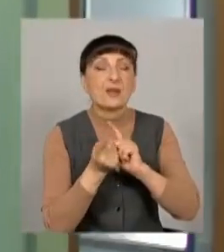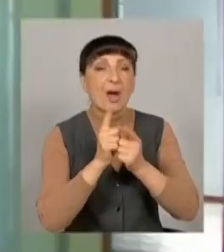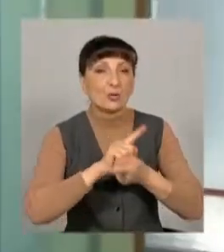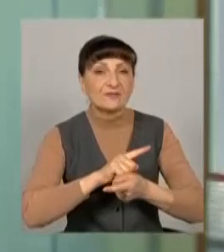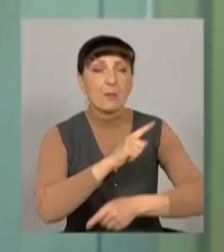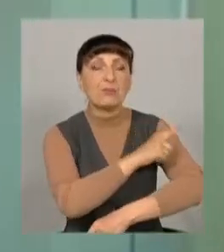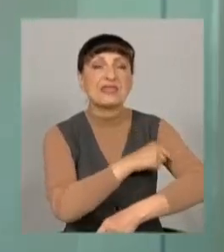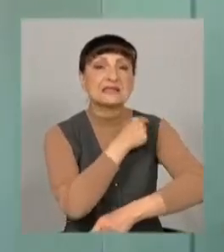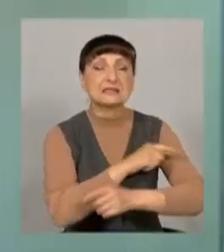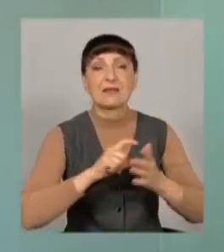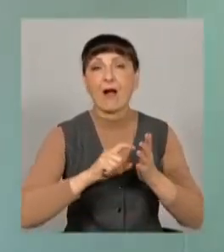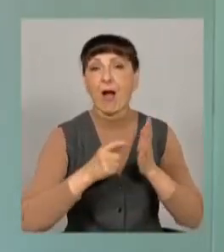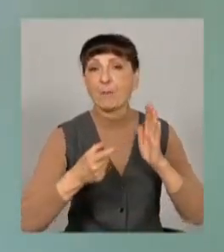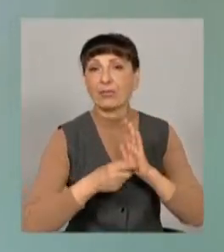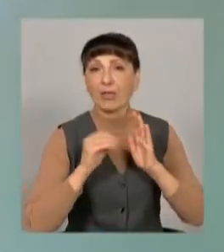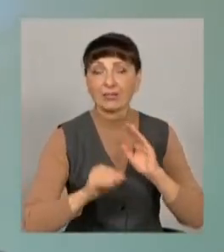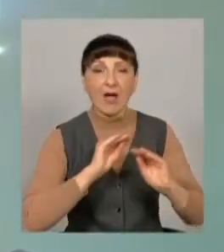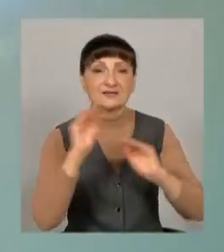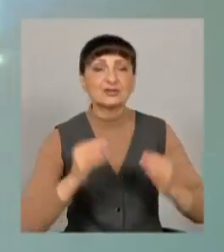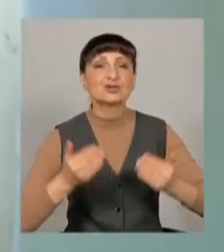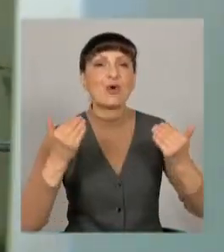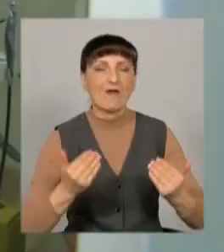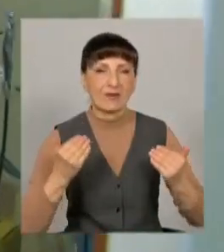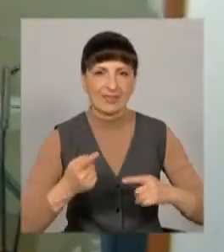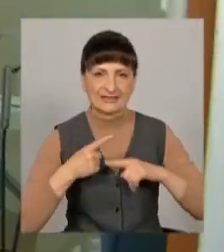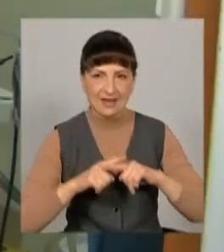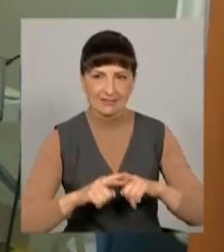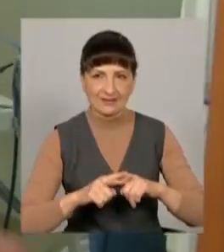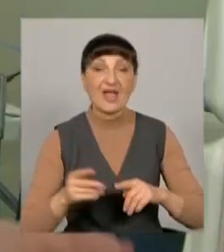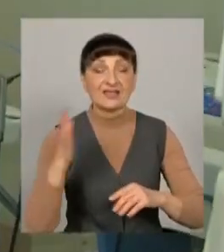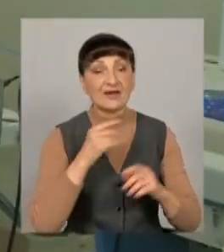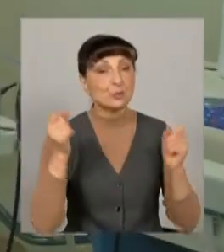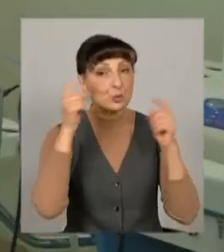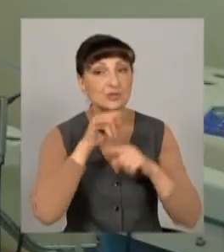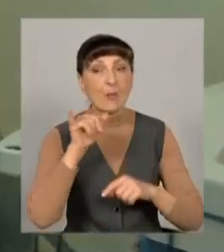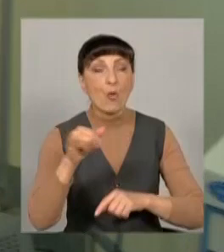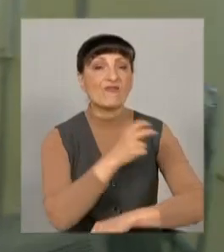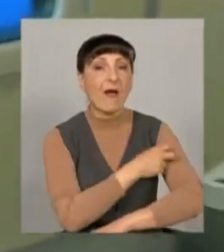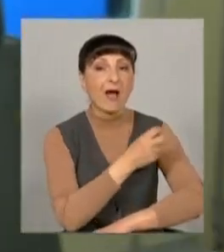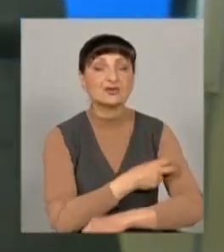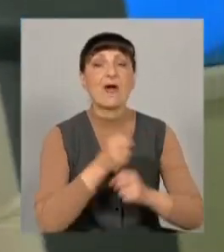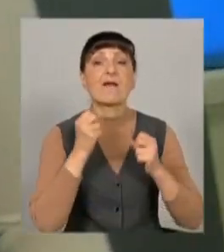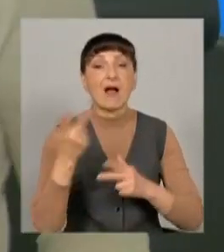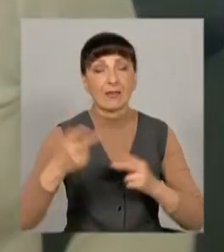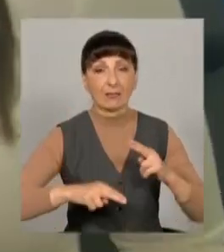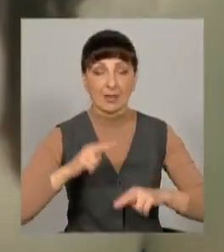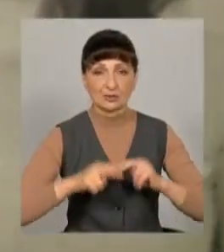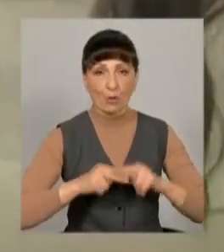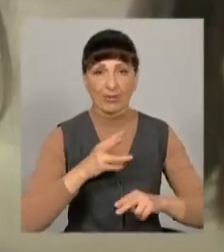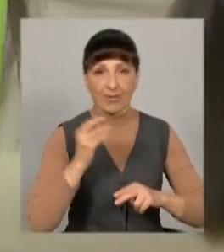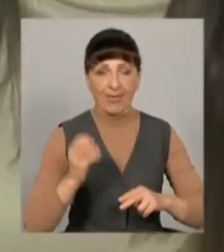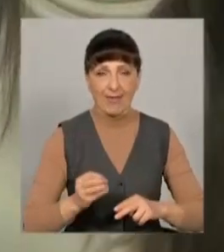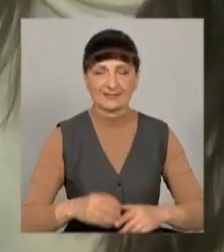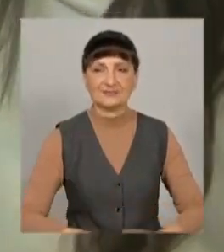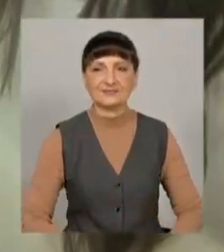настоящие медицинские кабинеты, оснащенные современной техникой. Давайте узнаем у самих врачей, как их настроение и в целом подготовка